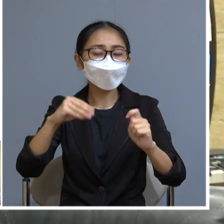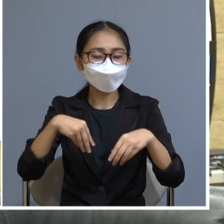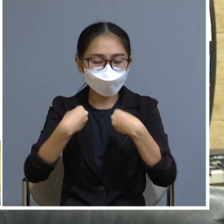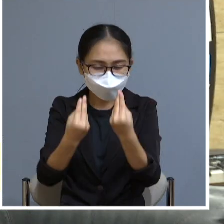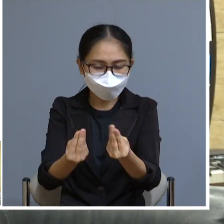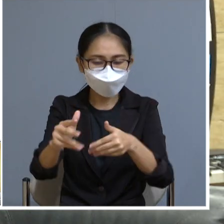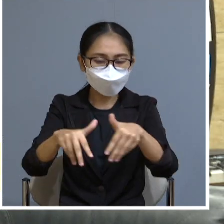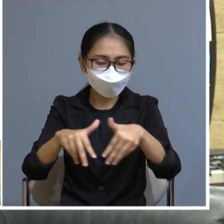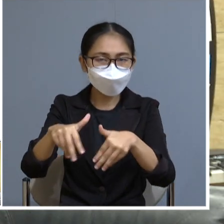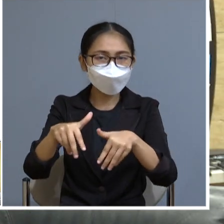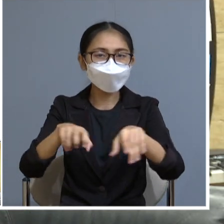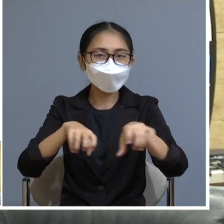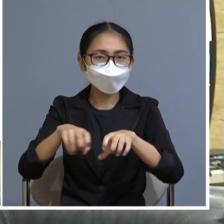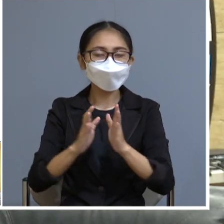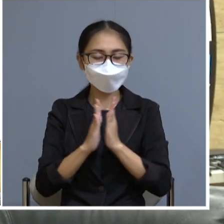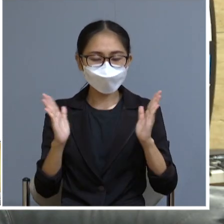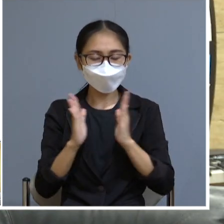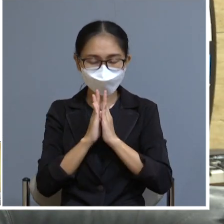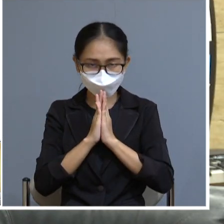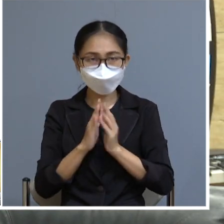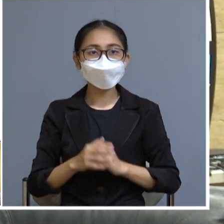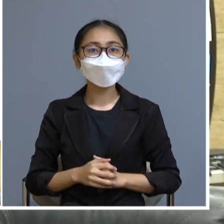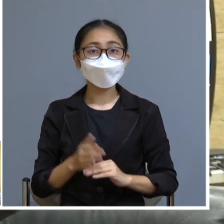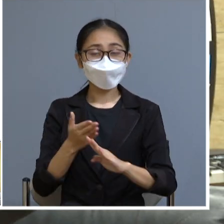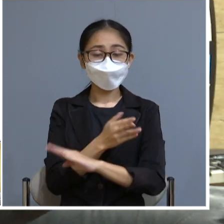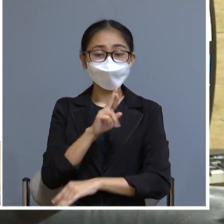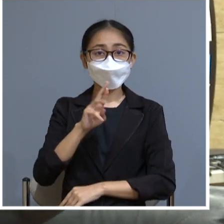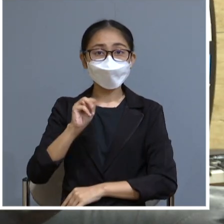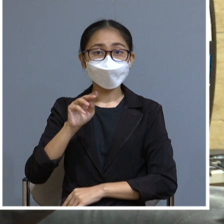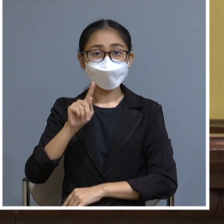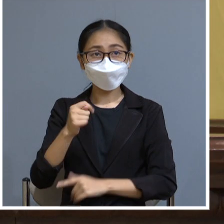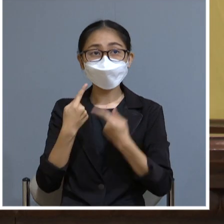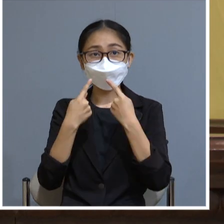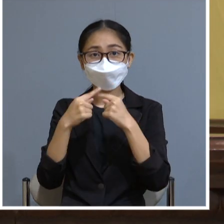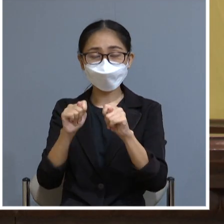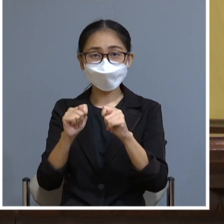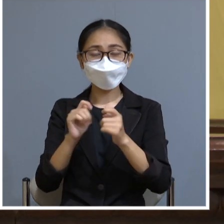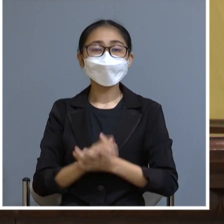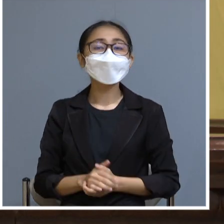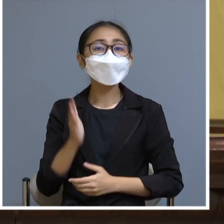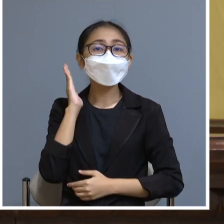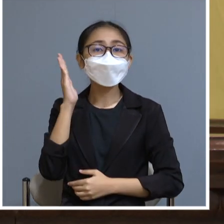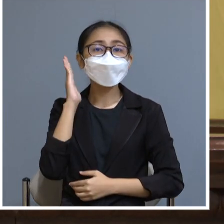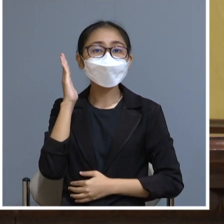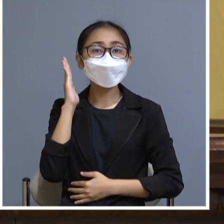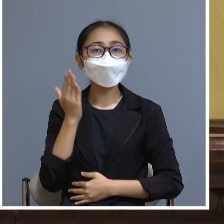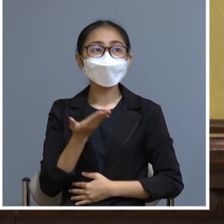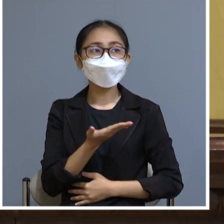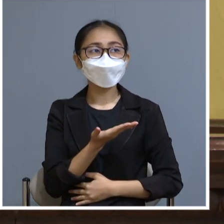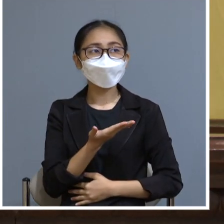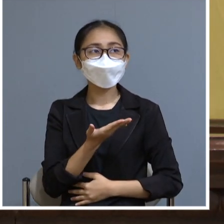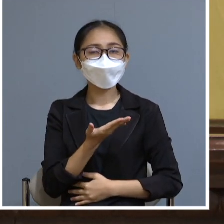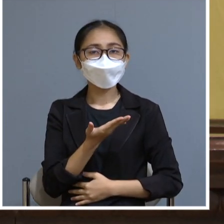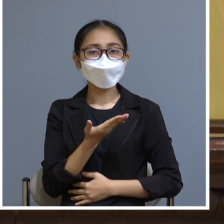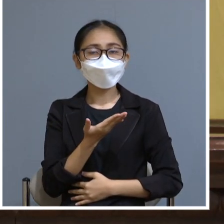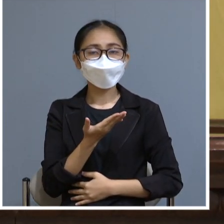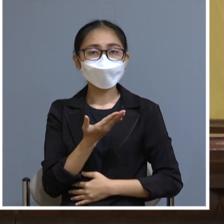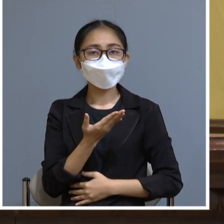ได